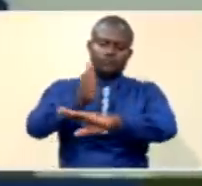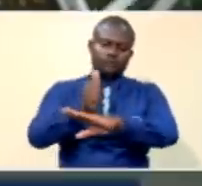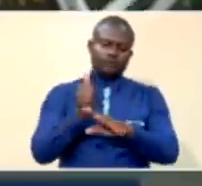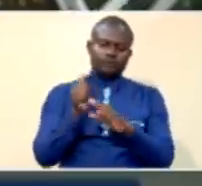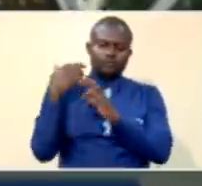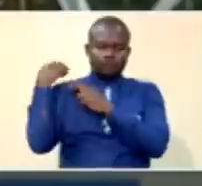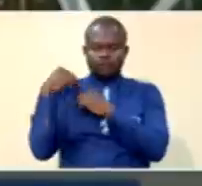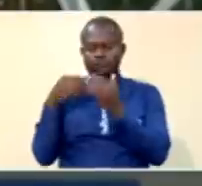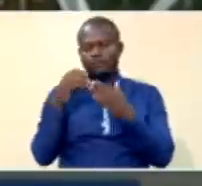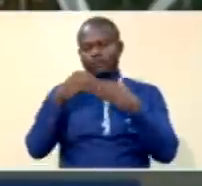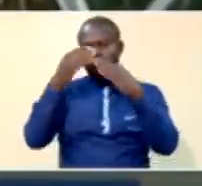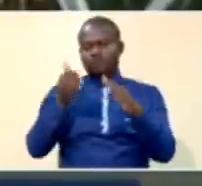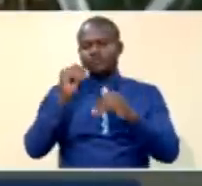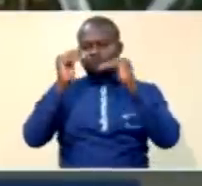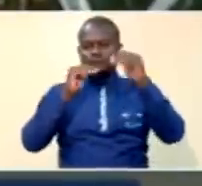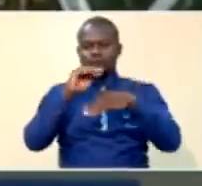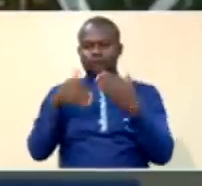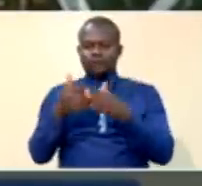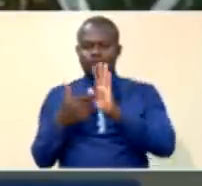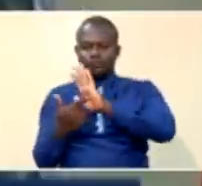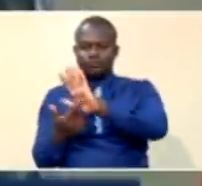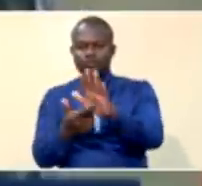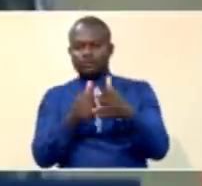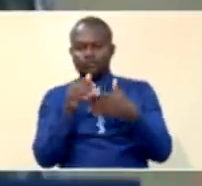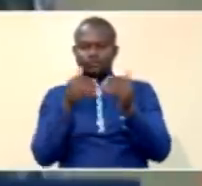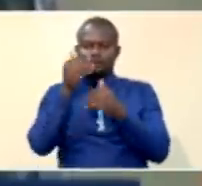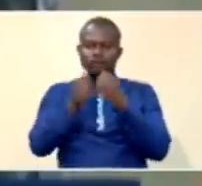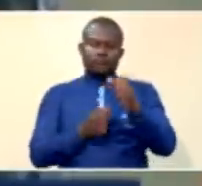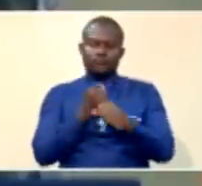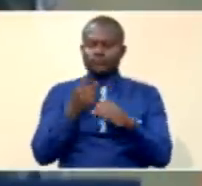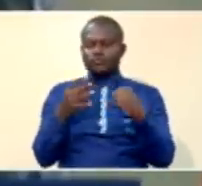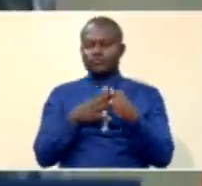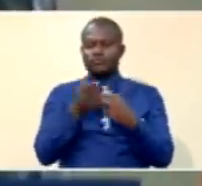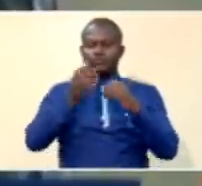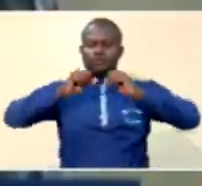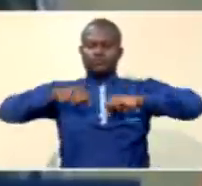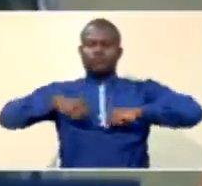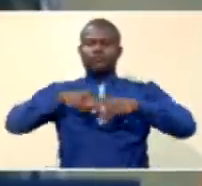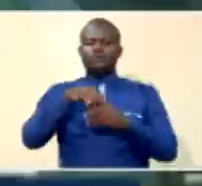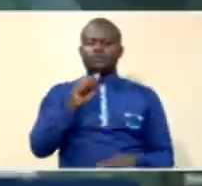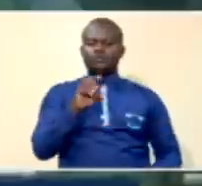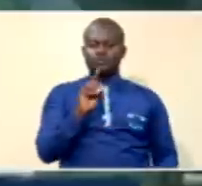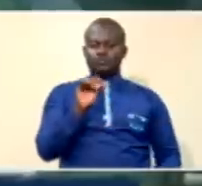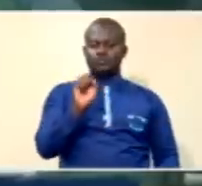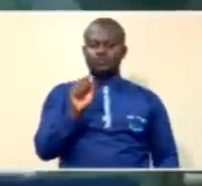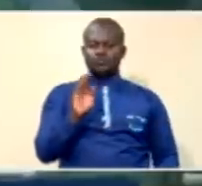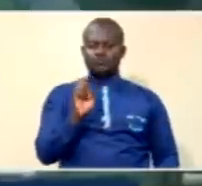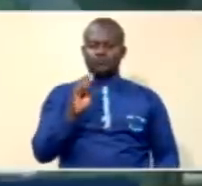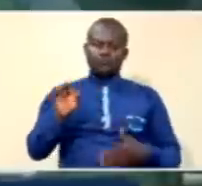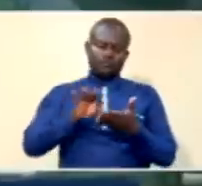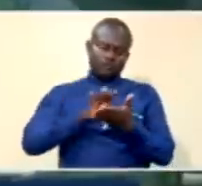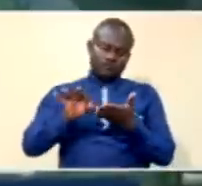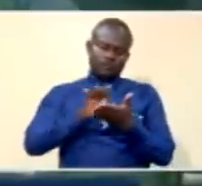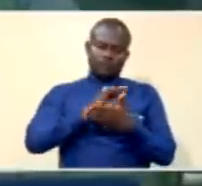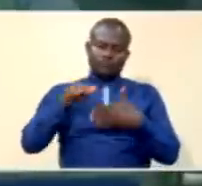wanashyikirijwe inshingano zo kuyobora uru rwego yagaragaje ko nyuma y'imyaka 9 aya masezerano ya Addis Abeba ashyizweho umukono